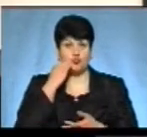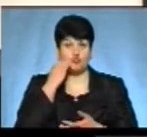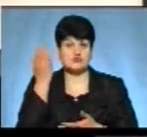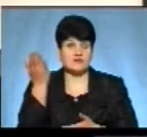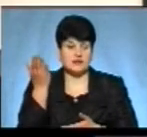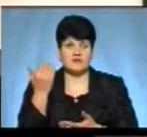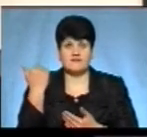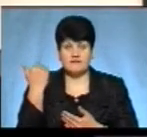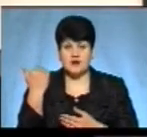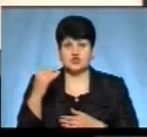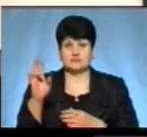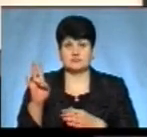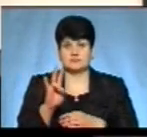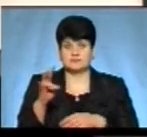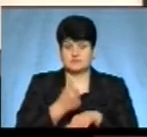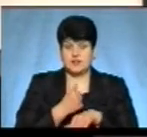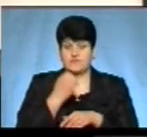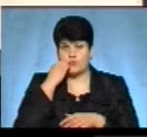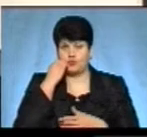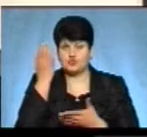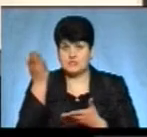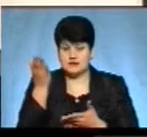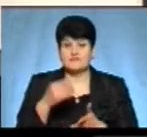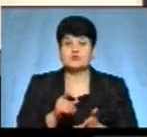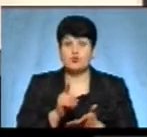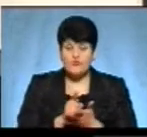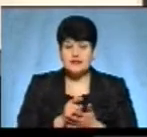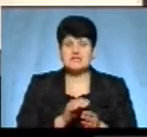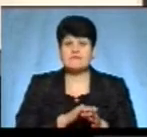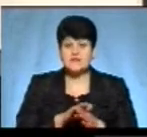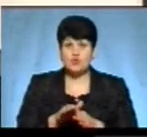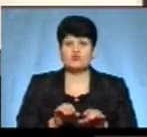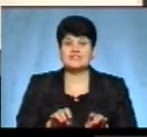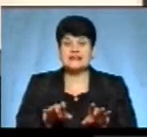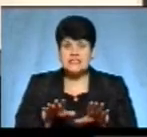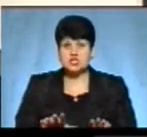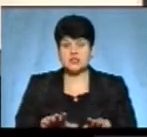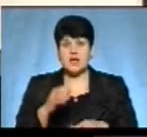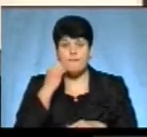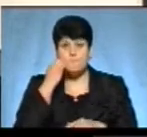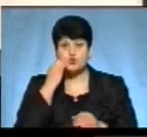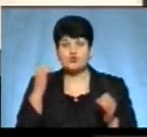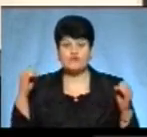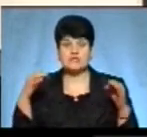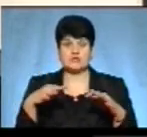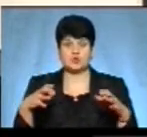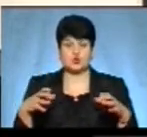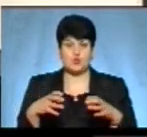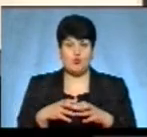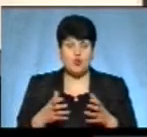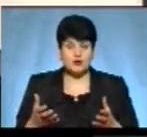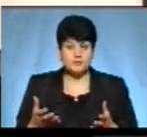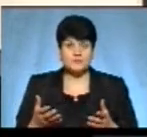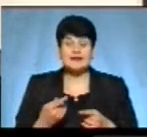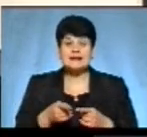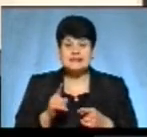ваш патріарх московський, ви зобов'язані виконувати рішення московських соборів, архієрейських і синодів.